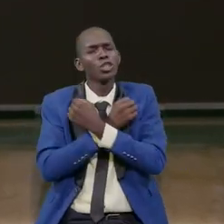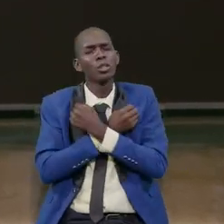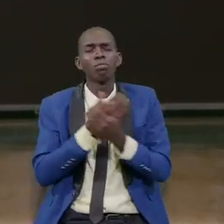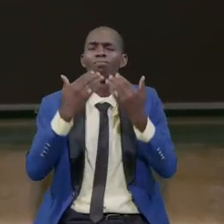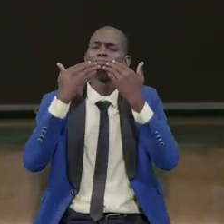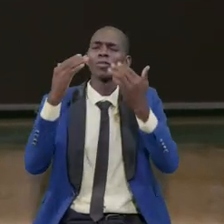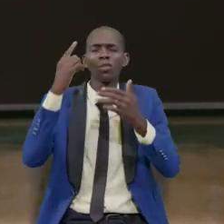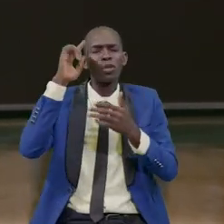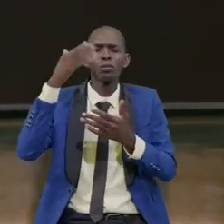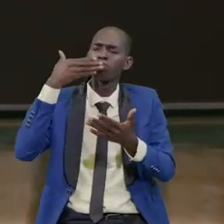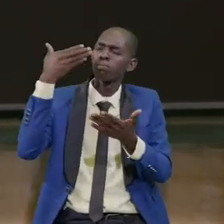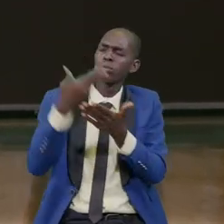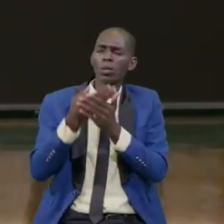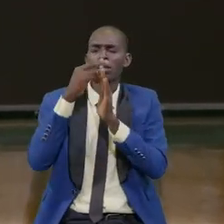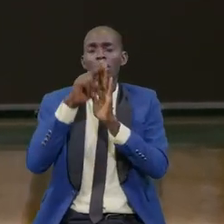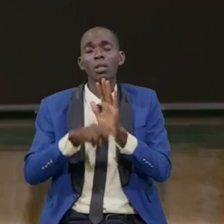merci pour ta bonté,